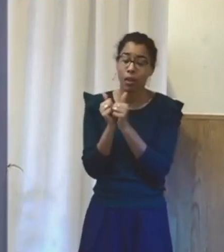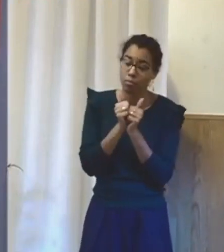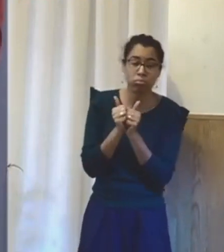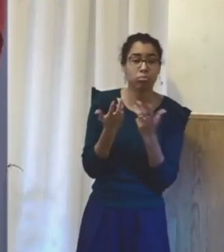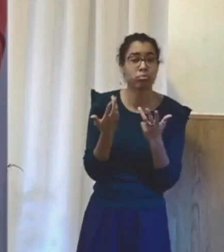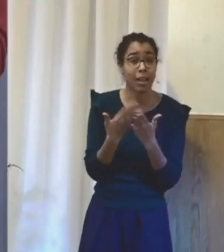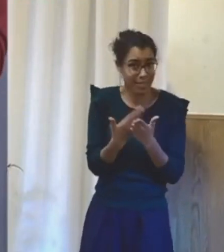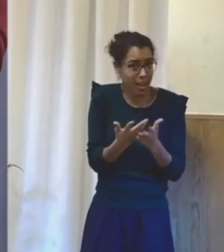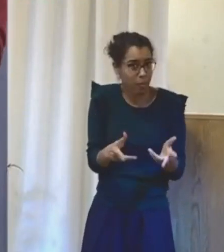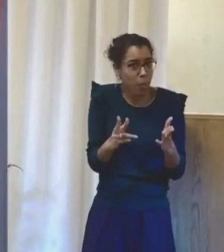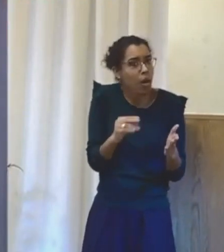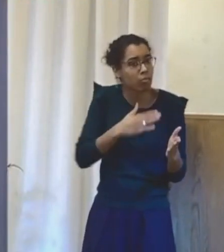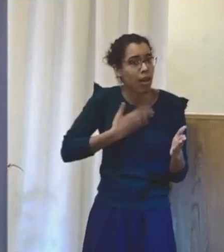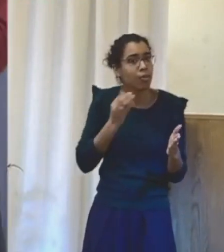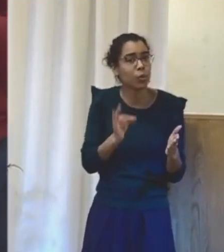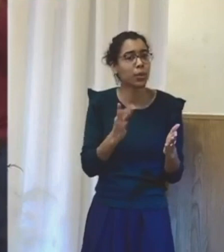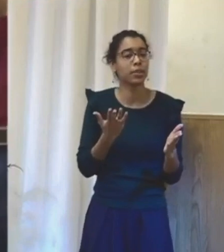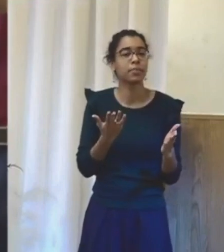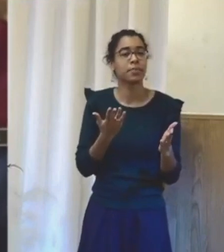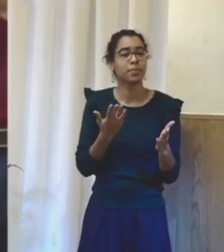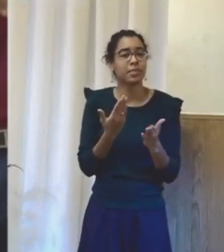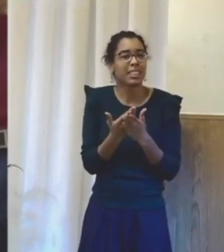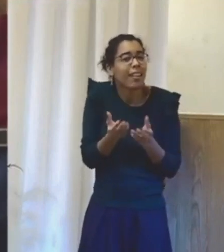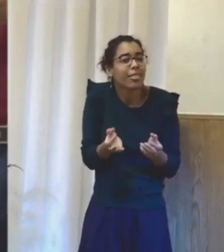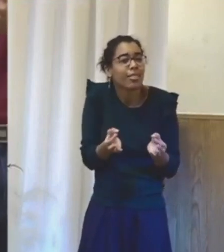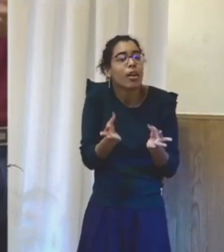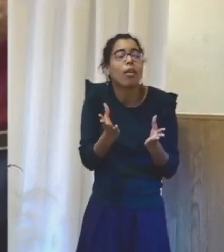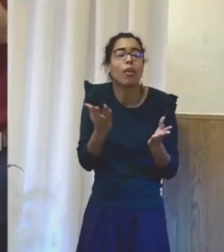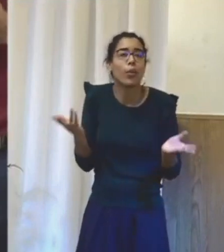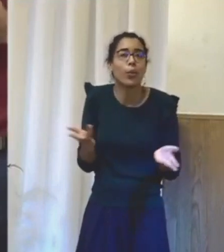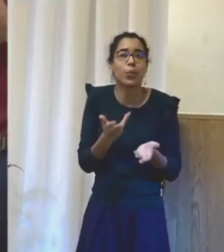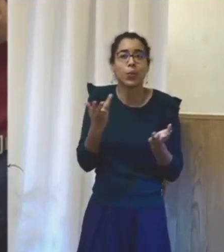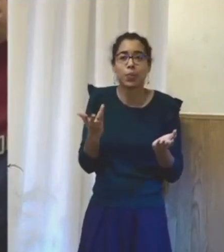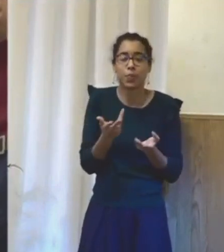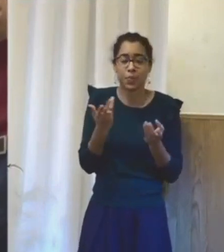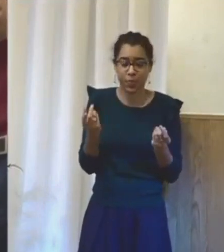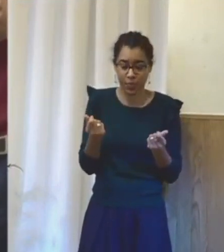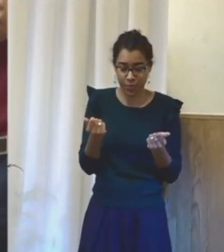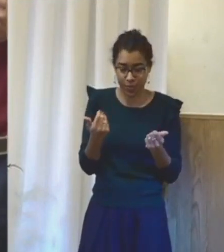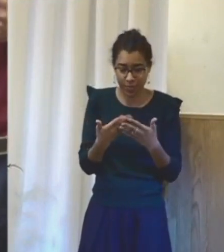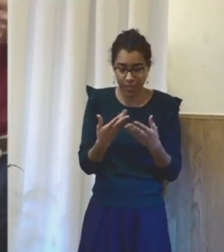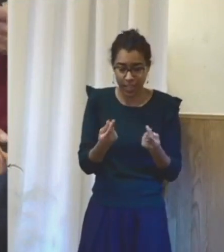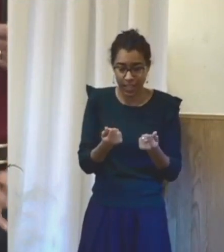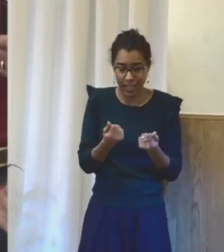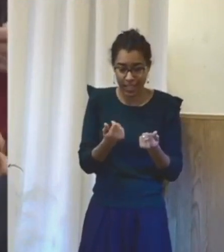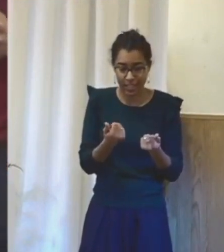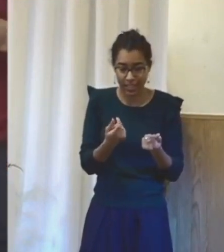Il y a des moments particuliers où que, en fait, c'est des temps ou que